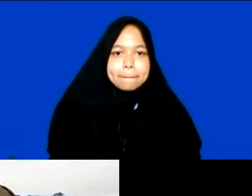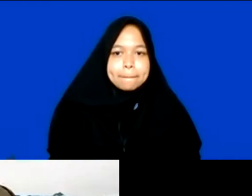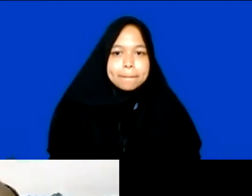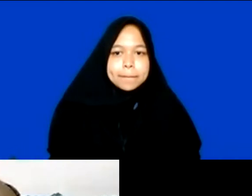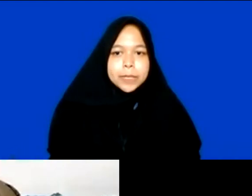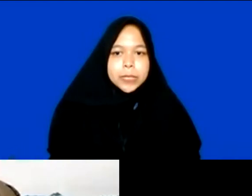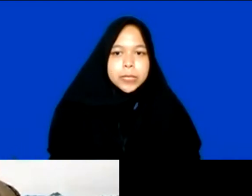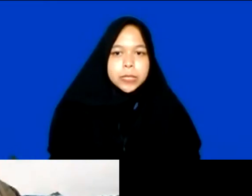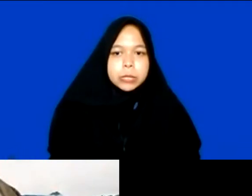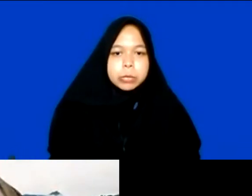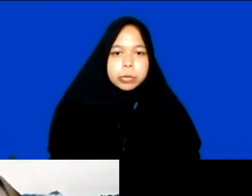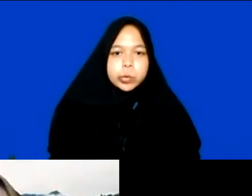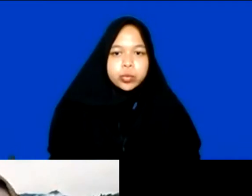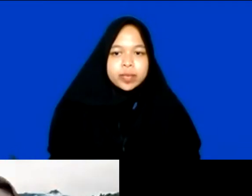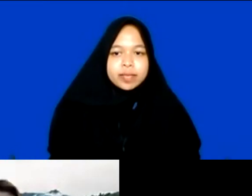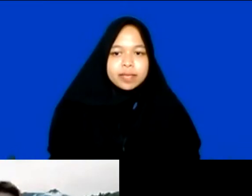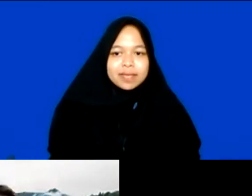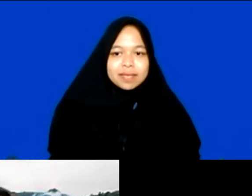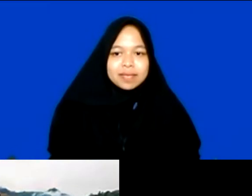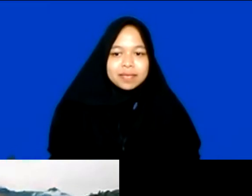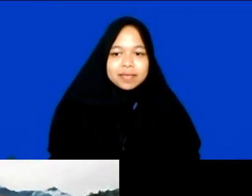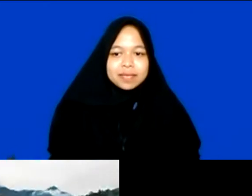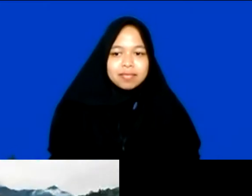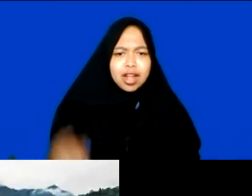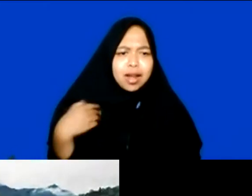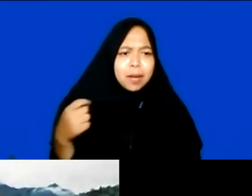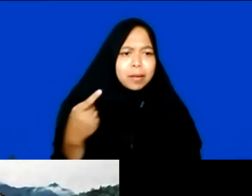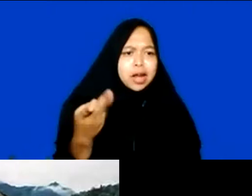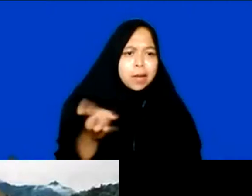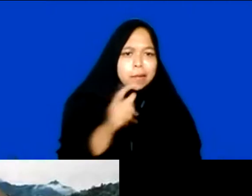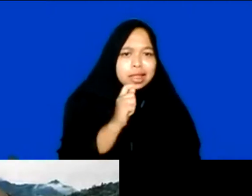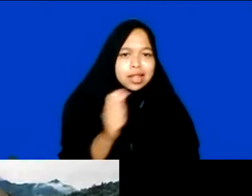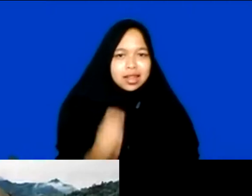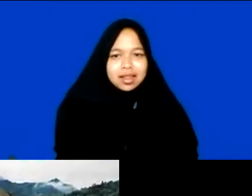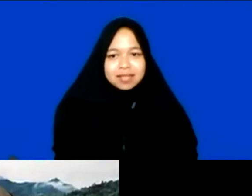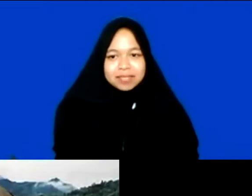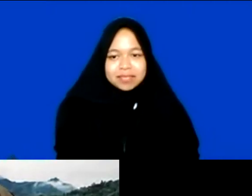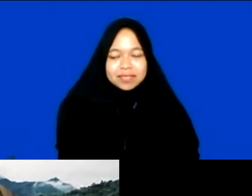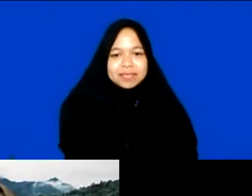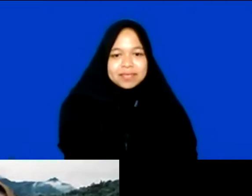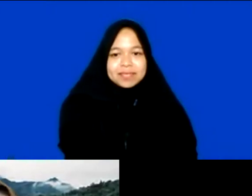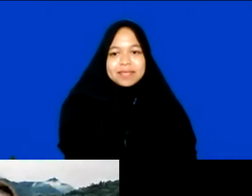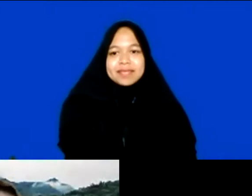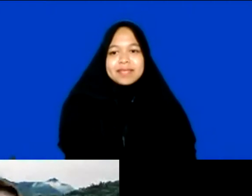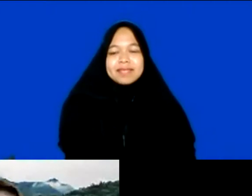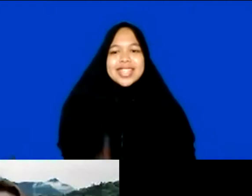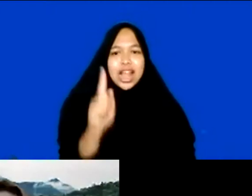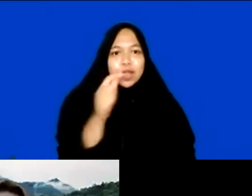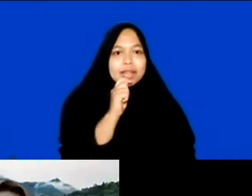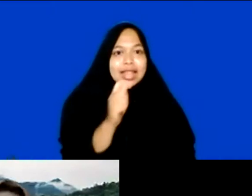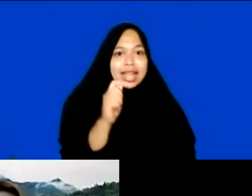Ini ternyata masih ada beberapa pertanyaan lagi, Mas Kirei. Karena mengingat waktu ya, mungkin satu lagi ya, Mas